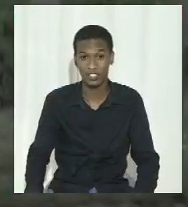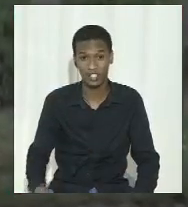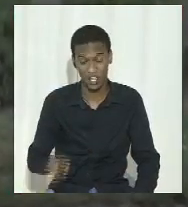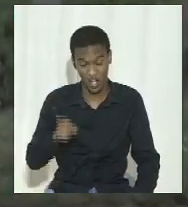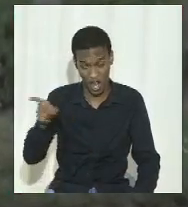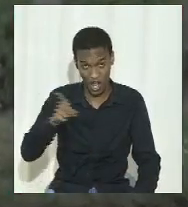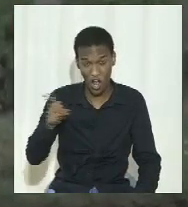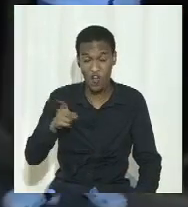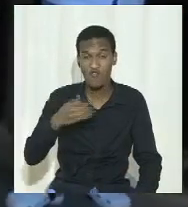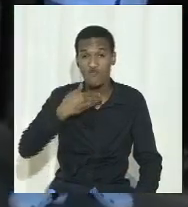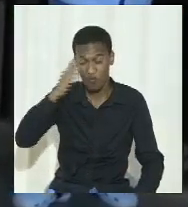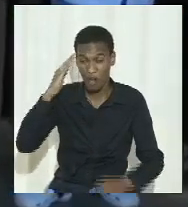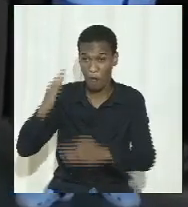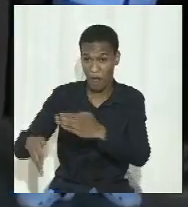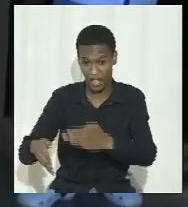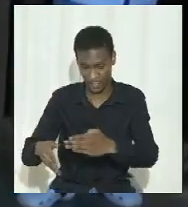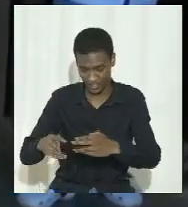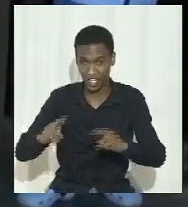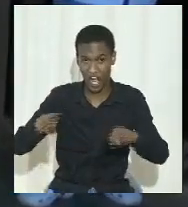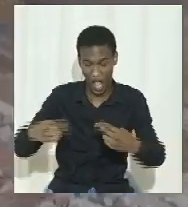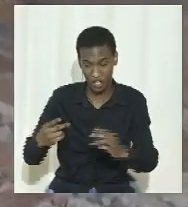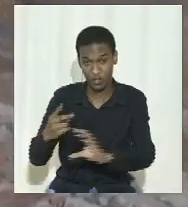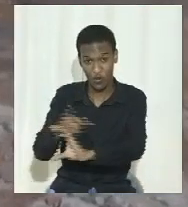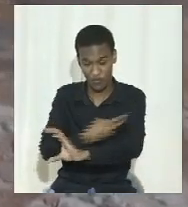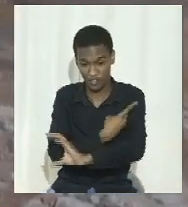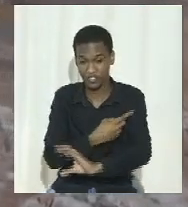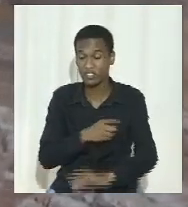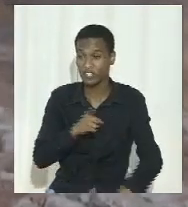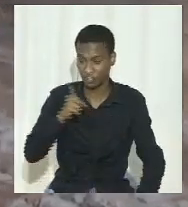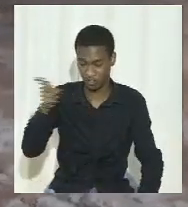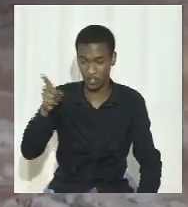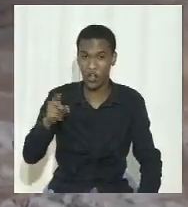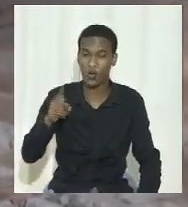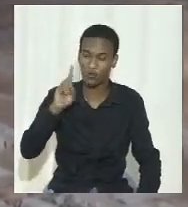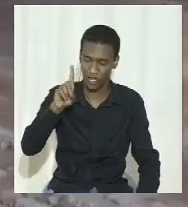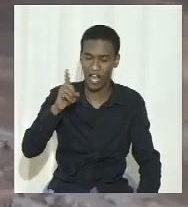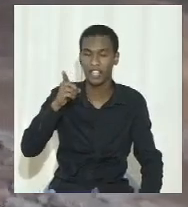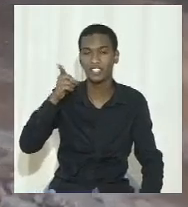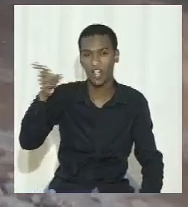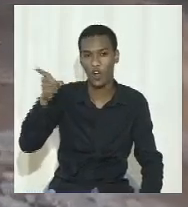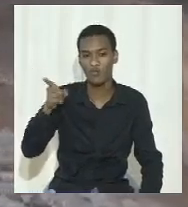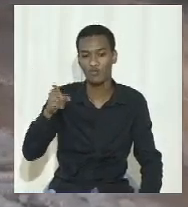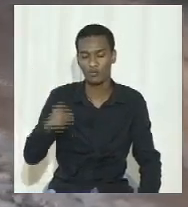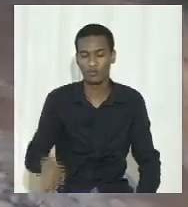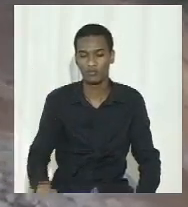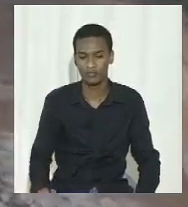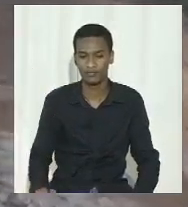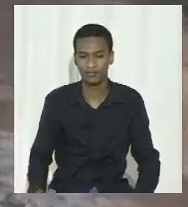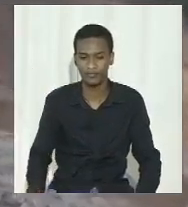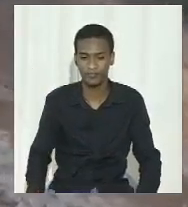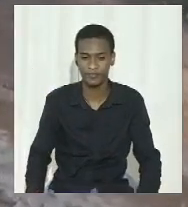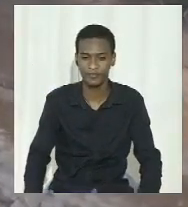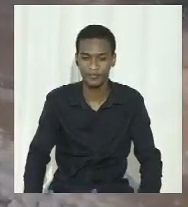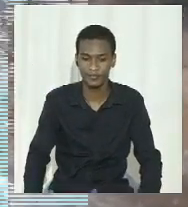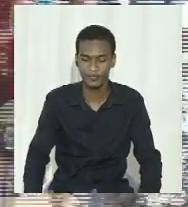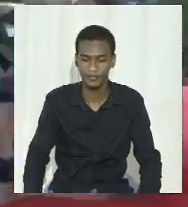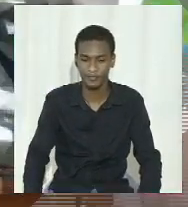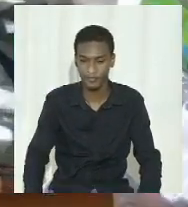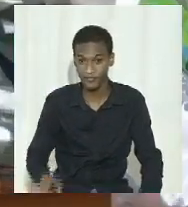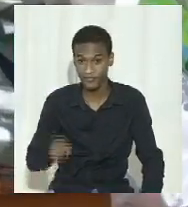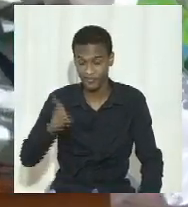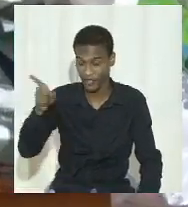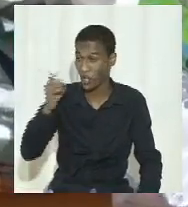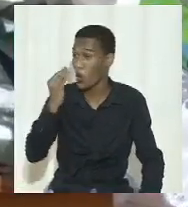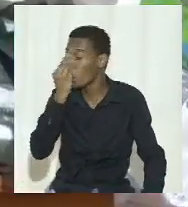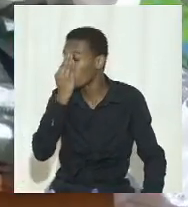amin'ny hôpitaly Manoro ary iray no ahina misy tranga manaraka fitsaboana amin'izao fotoana izao. Concentrateur